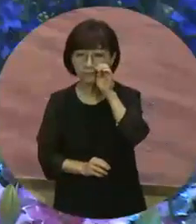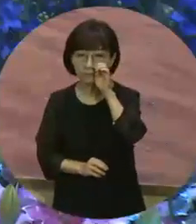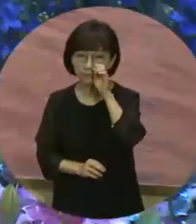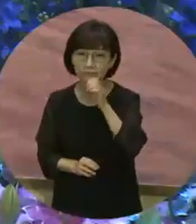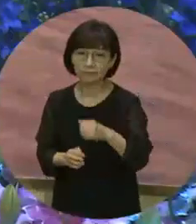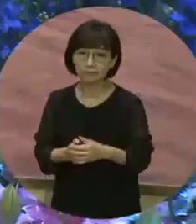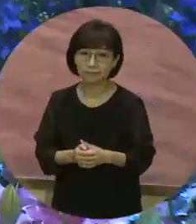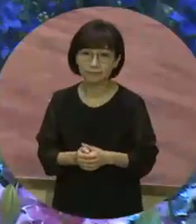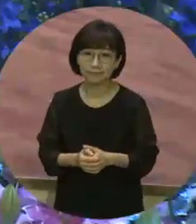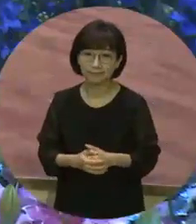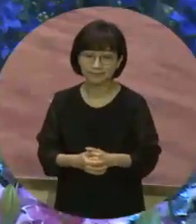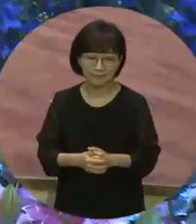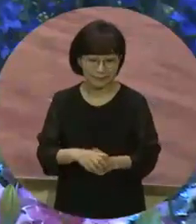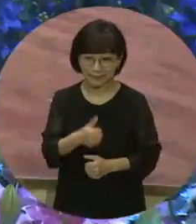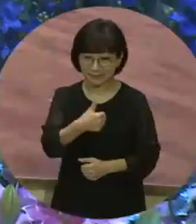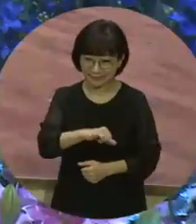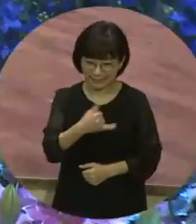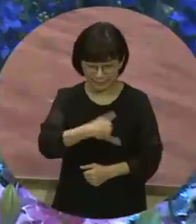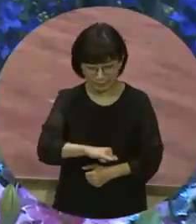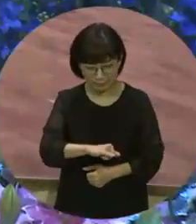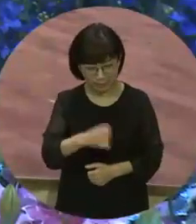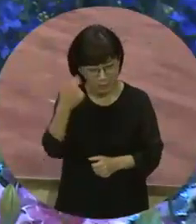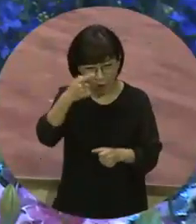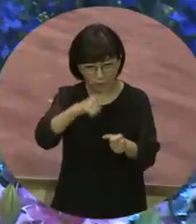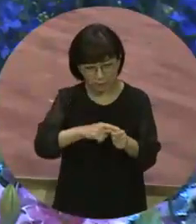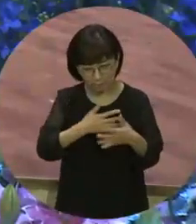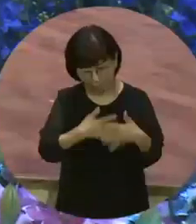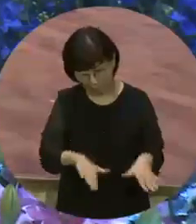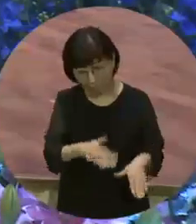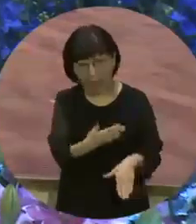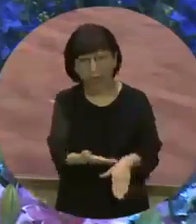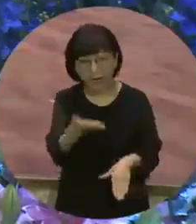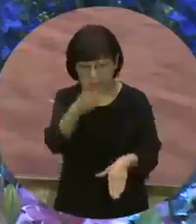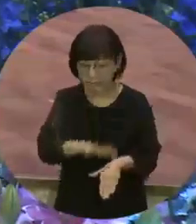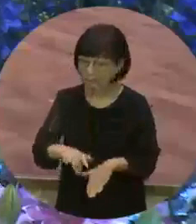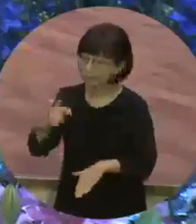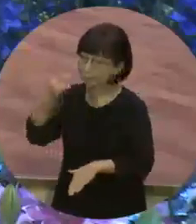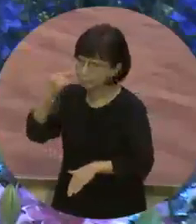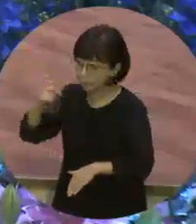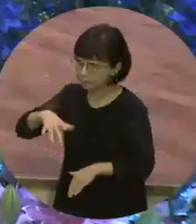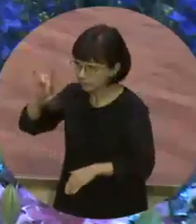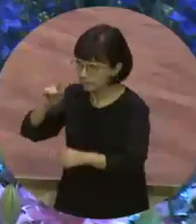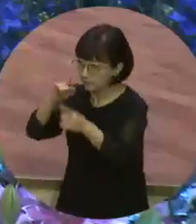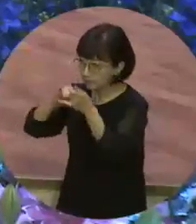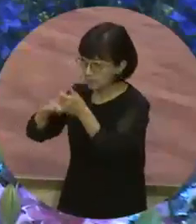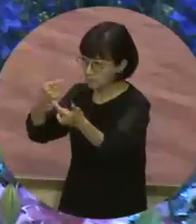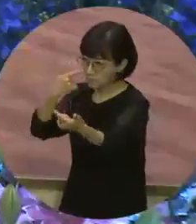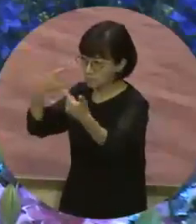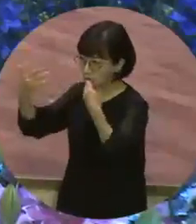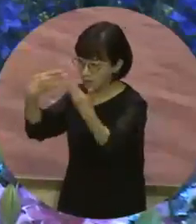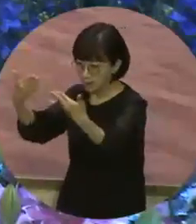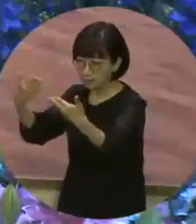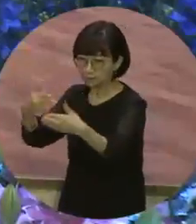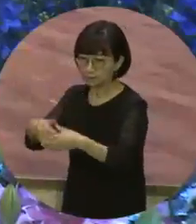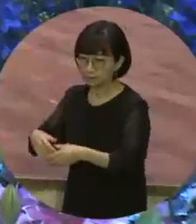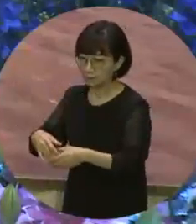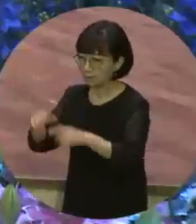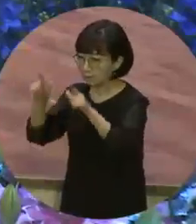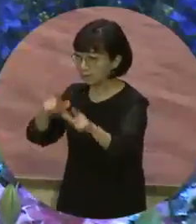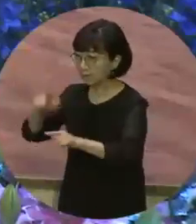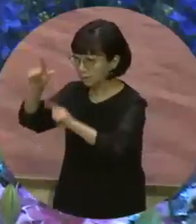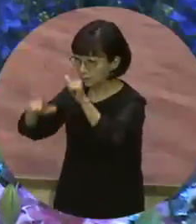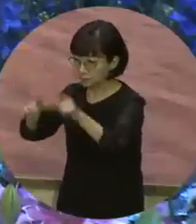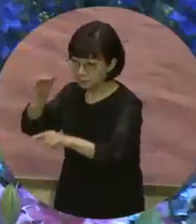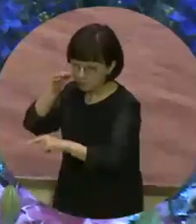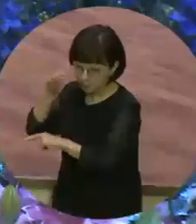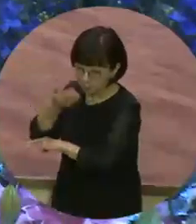자녀들이 비록 영적으로 미약하다 할지라도요, 여러분의 언약 잡고 분명한 삶의 모습을 보인다면 어느